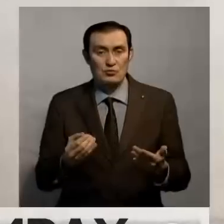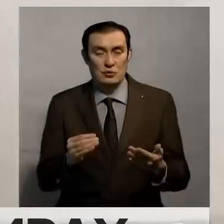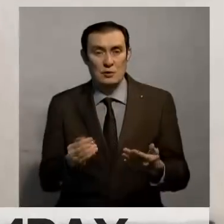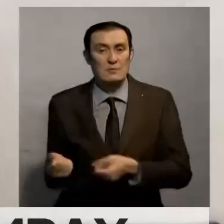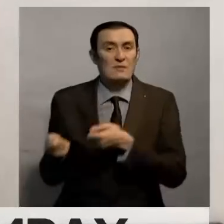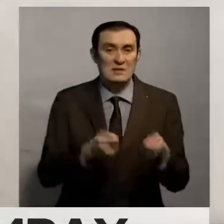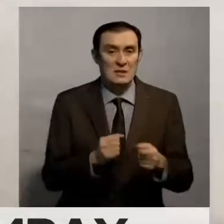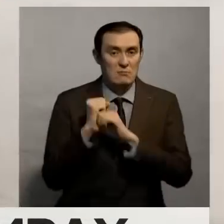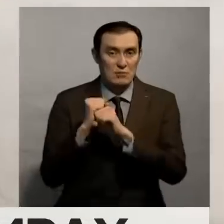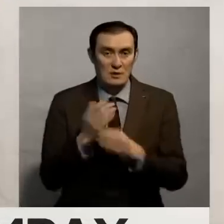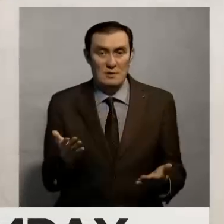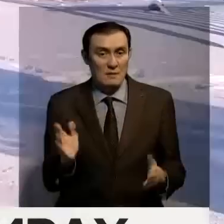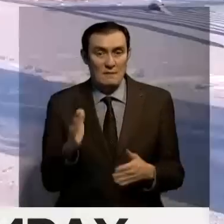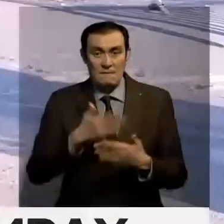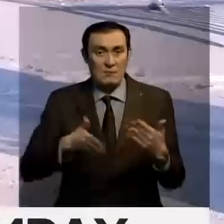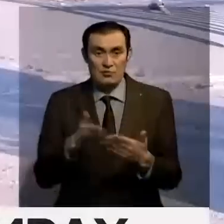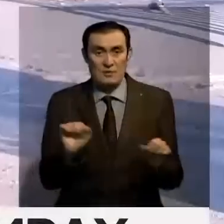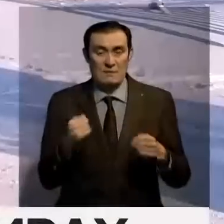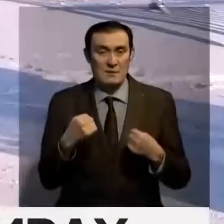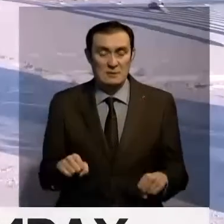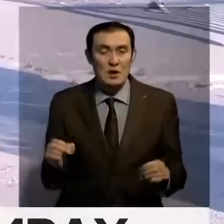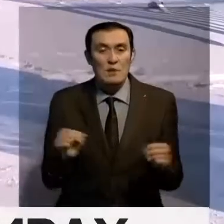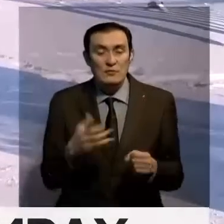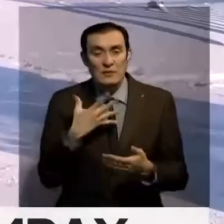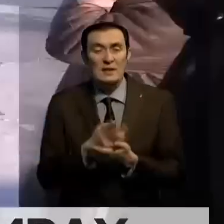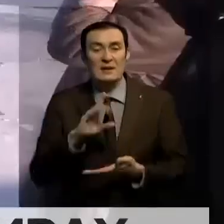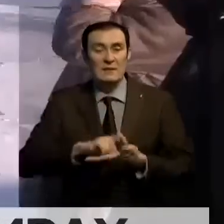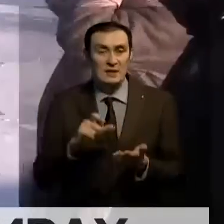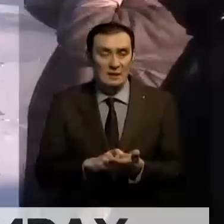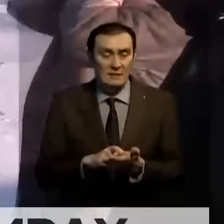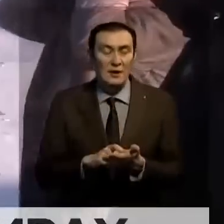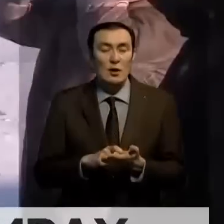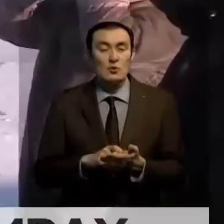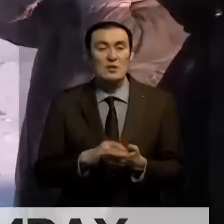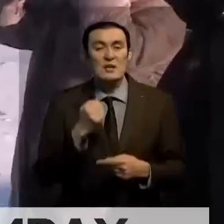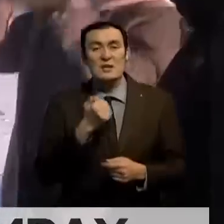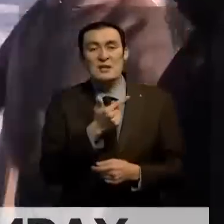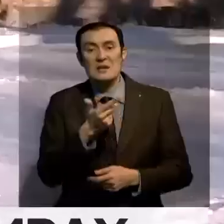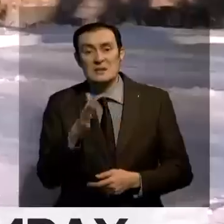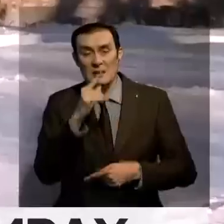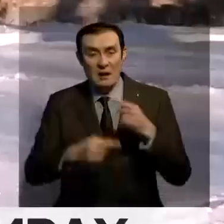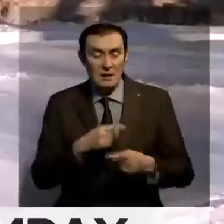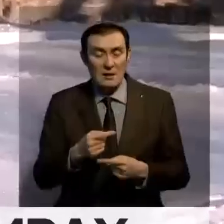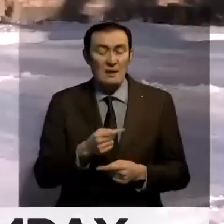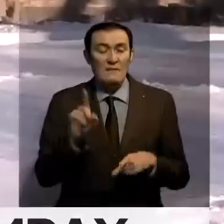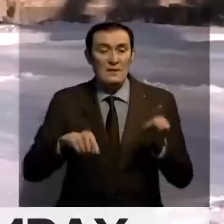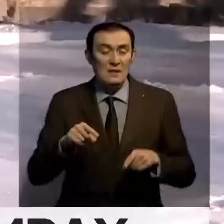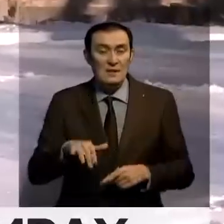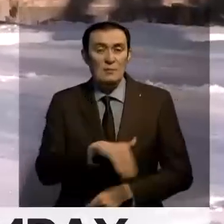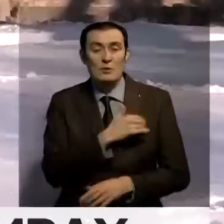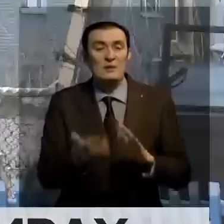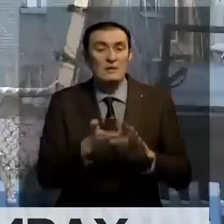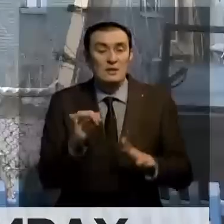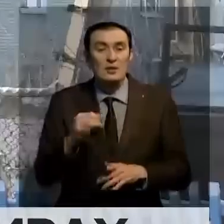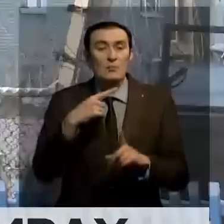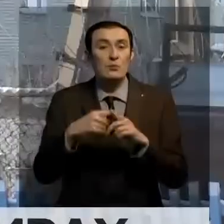мешки привезли. Вообще невыносимы. Мерзнут в своих квартирах жители Боровского уже несколько лет. В некоторых температура не дотягивает и